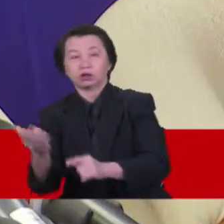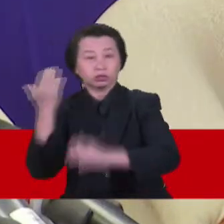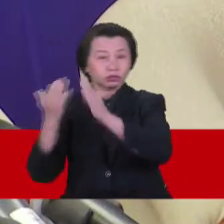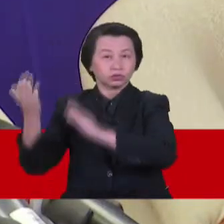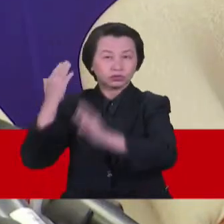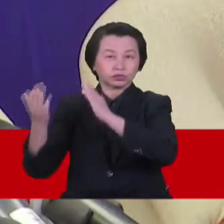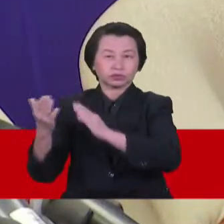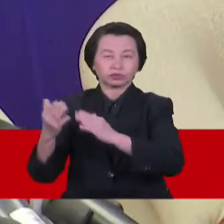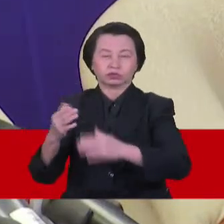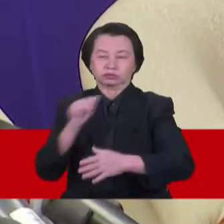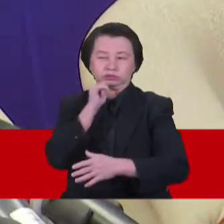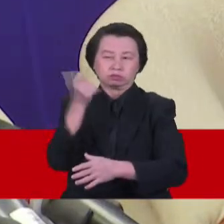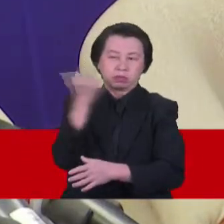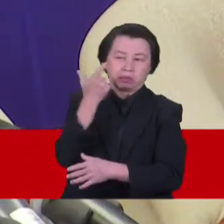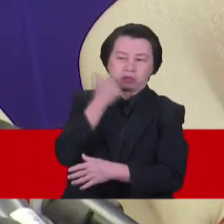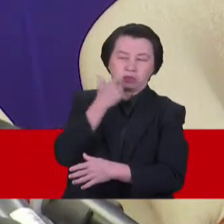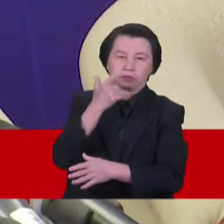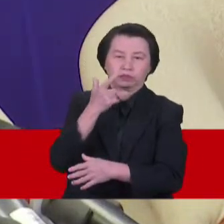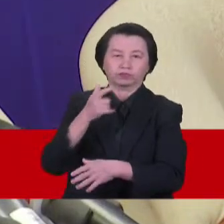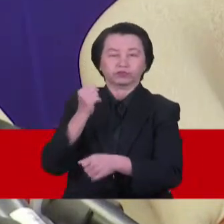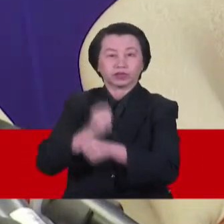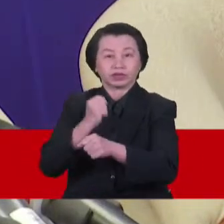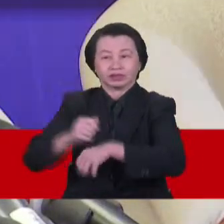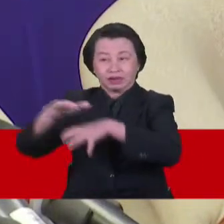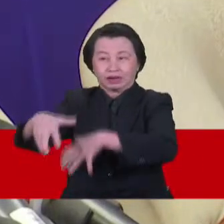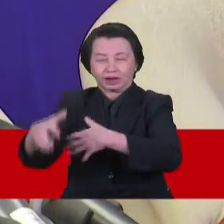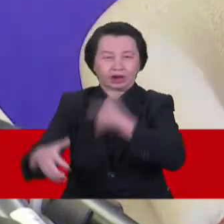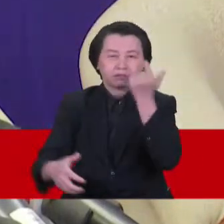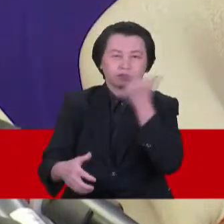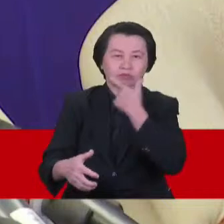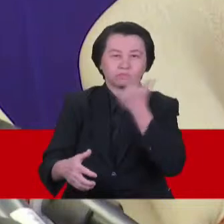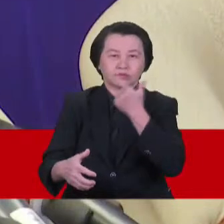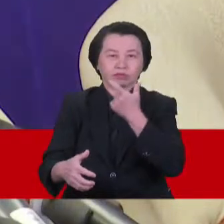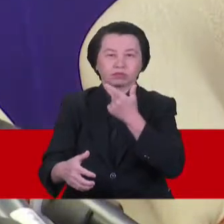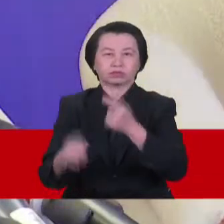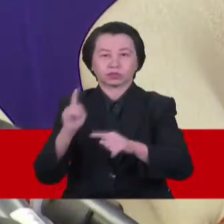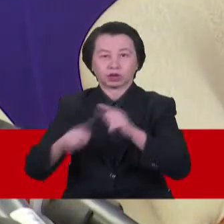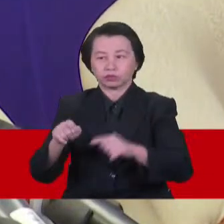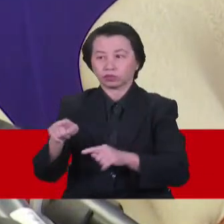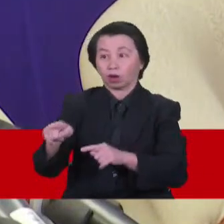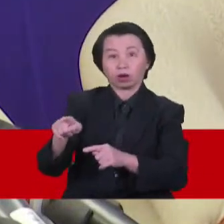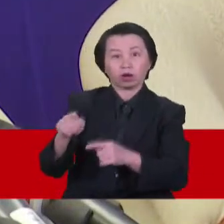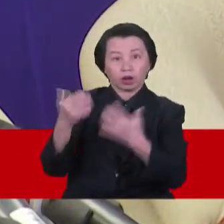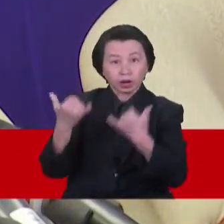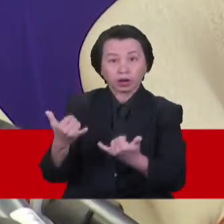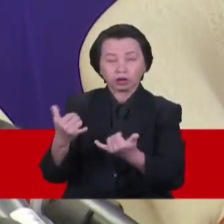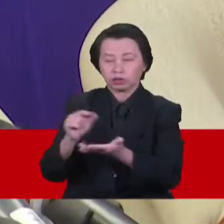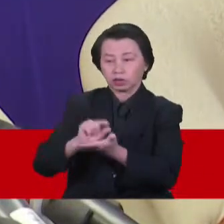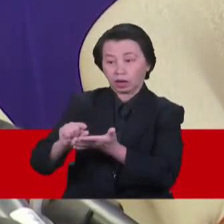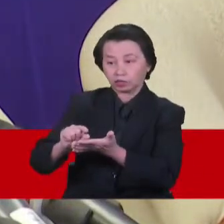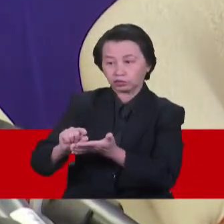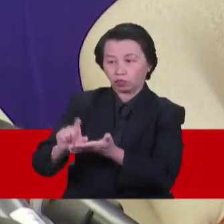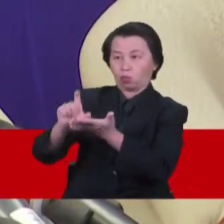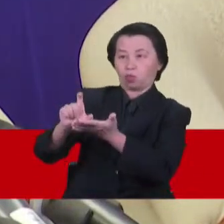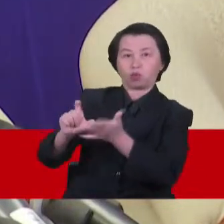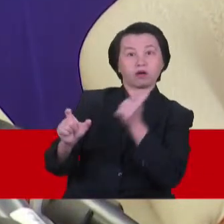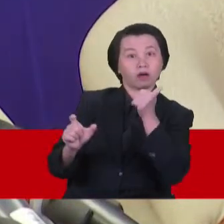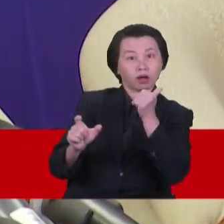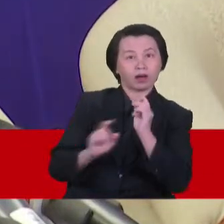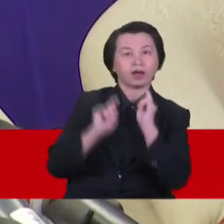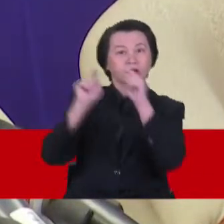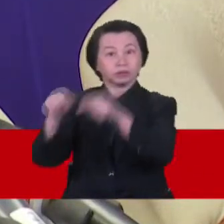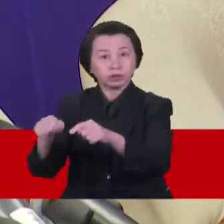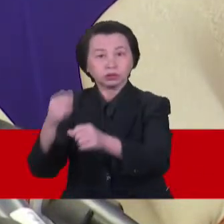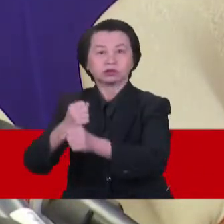ramai yang minat bekerja di ladang, tapi sekarang lebih ramai ingin bekerja di ladang